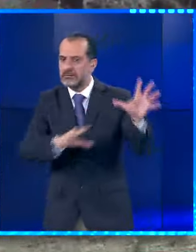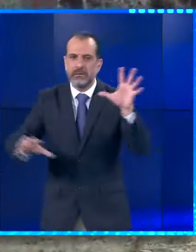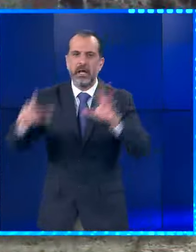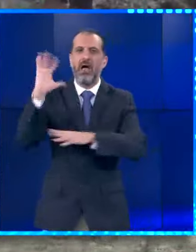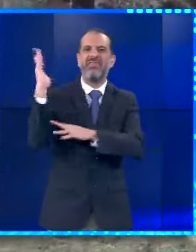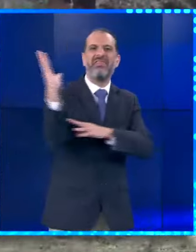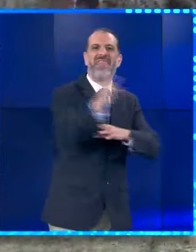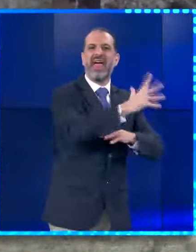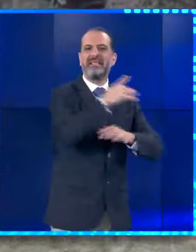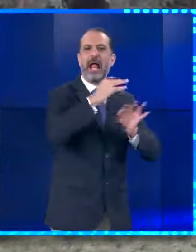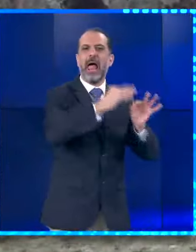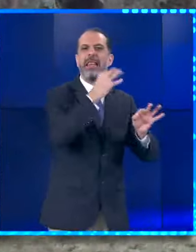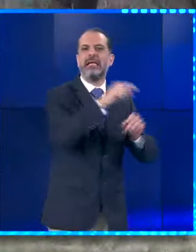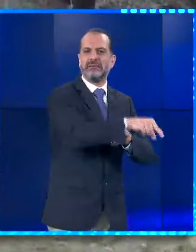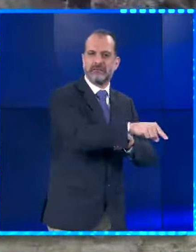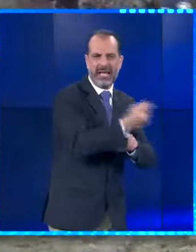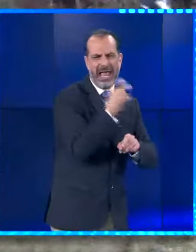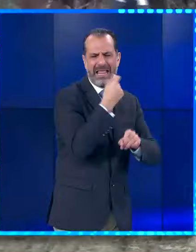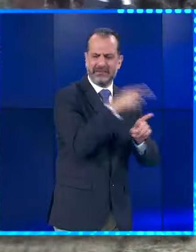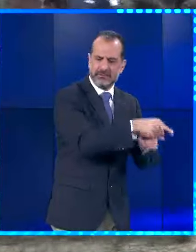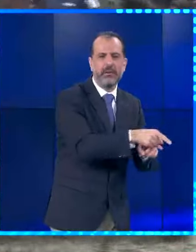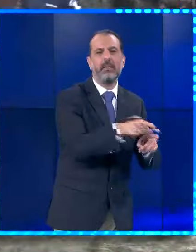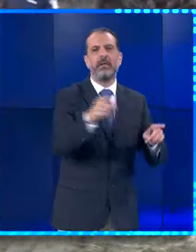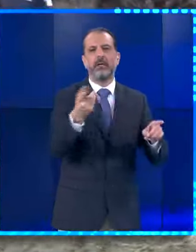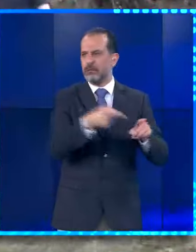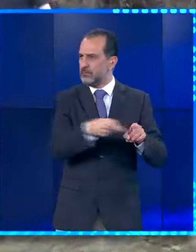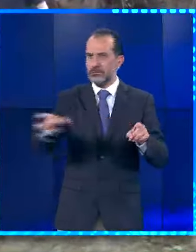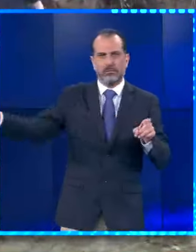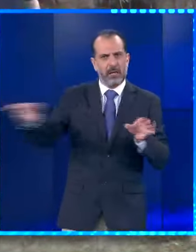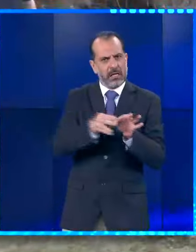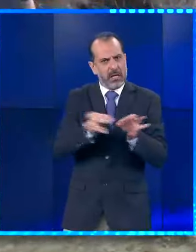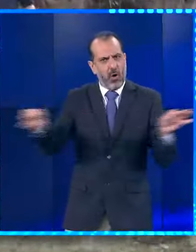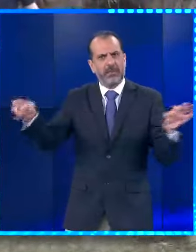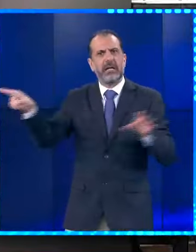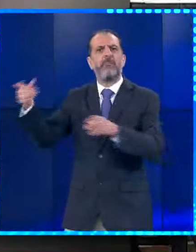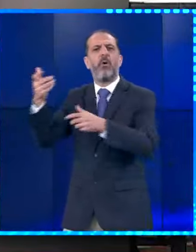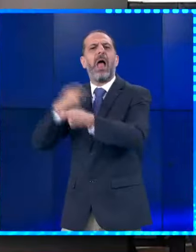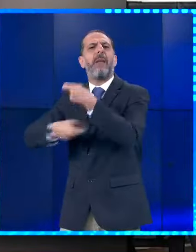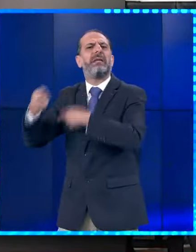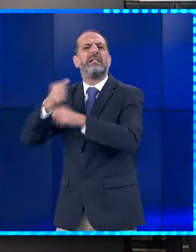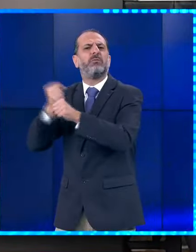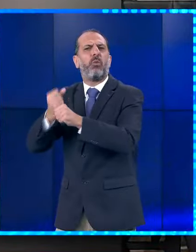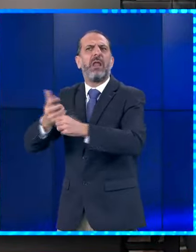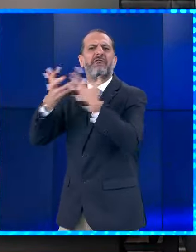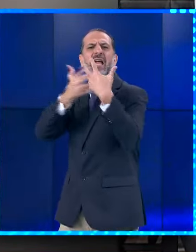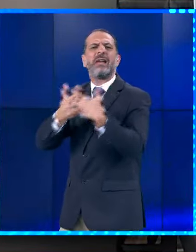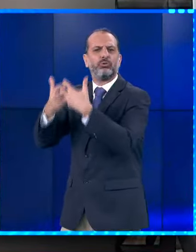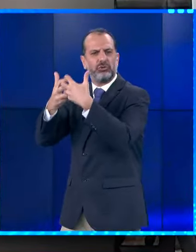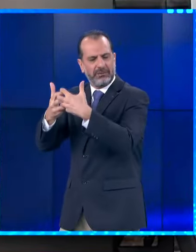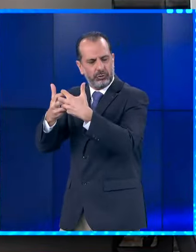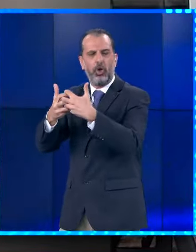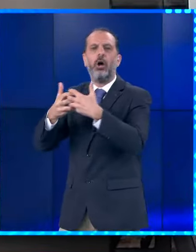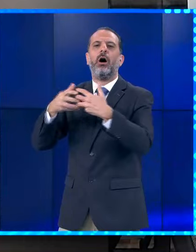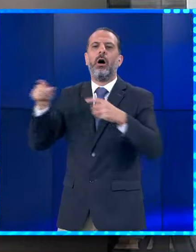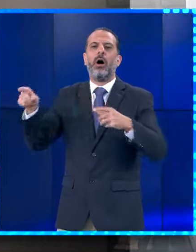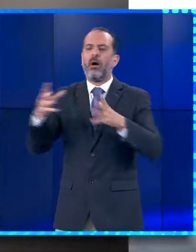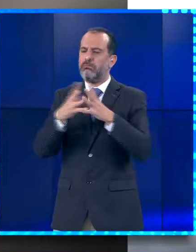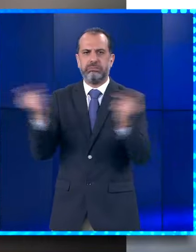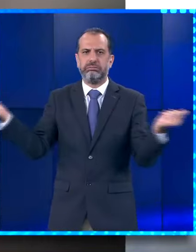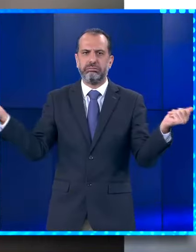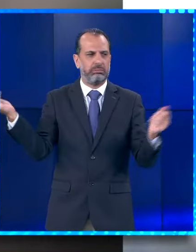6 χιλιόμετρων μακριά από το σημείο που βρίσκεται η επιχείρηση στην οποία εργαζόταν. Φαίνεται πως ο άτυχος άνδρας βρισκόταν μέσα στο φυλάκιο